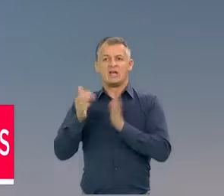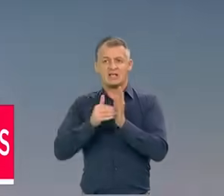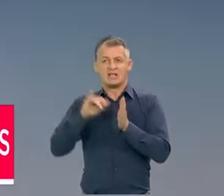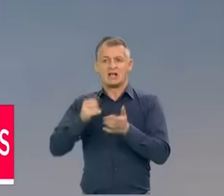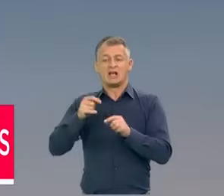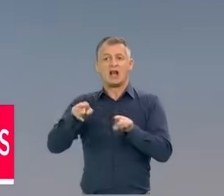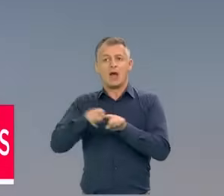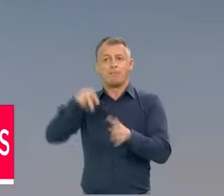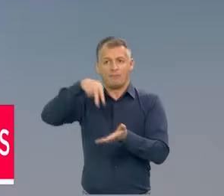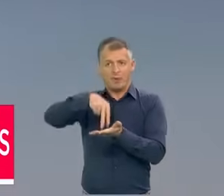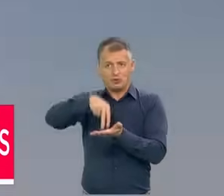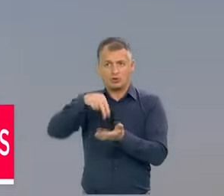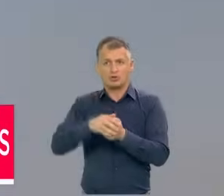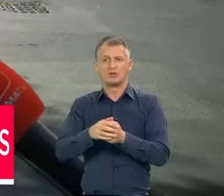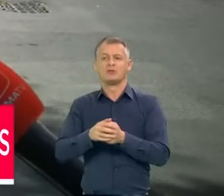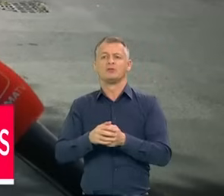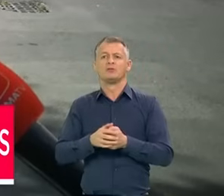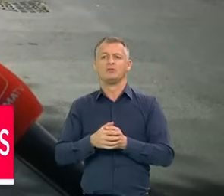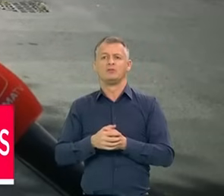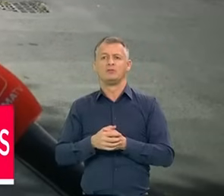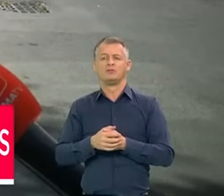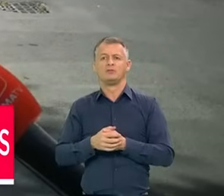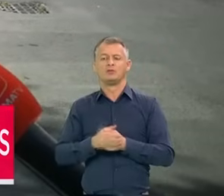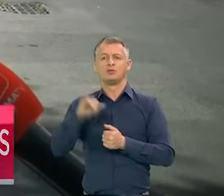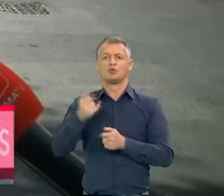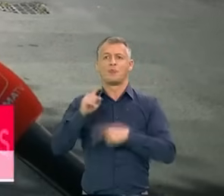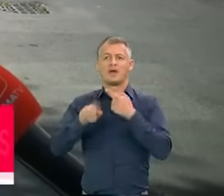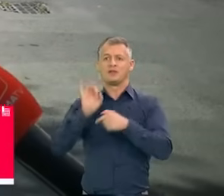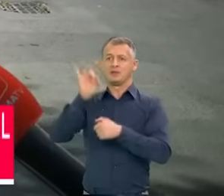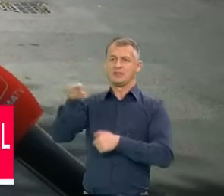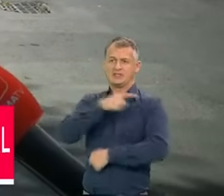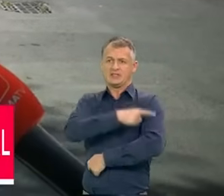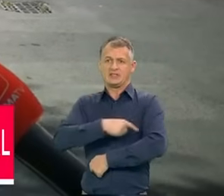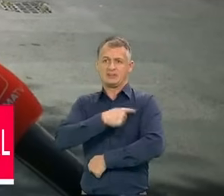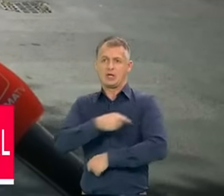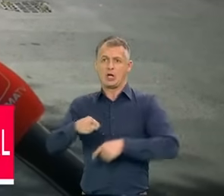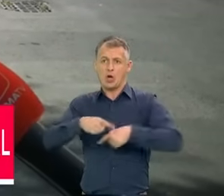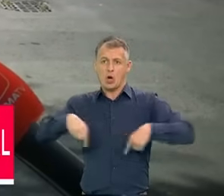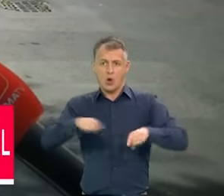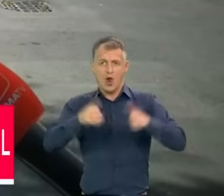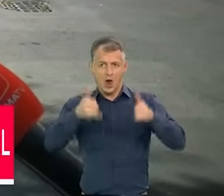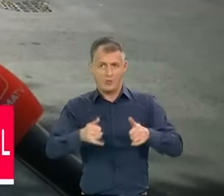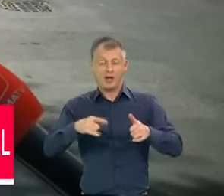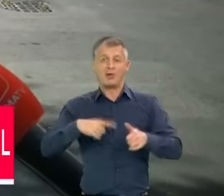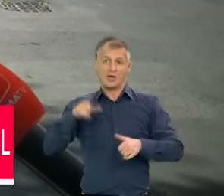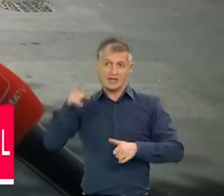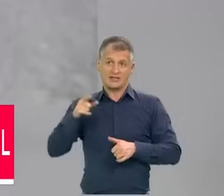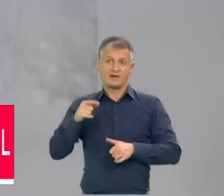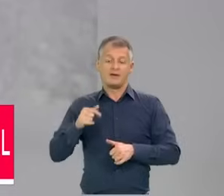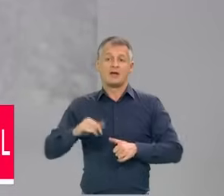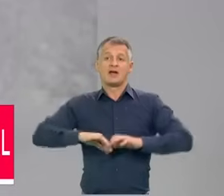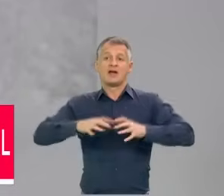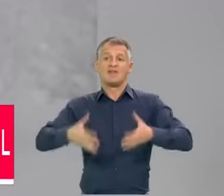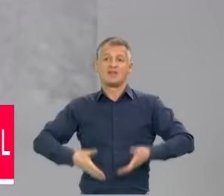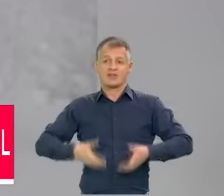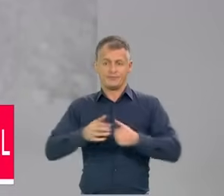fericire ușoare a fost suturată acolo și trimisă la spitalul nostru pentru că este și gravidă în 20 de săptămâni starea